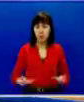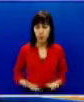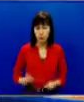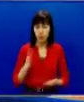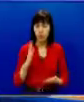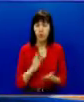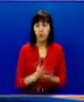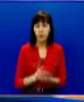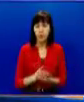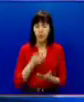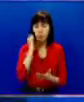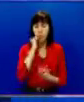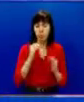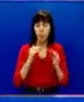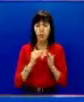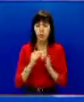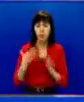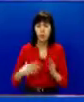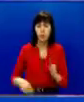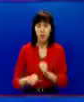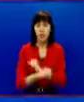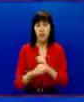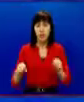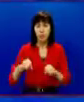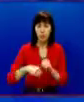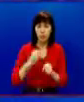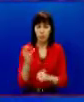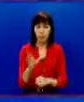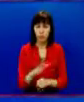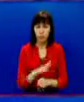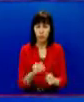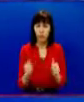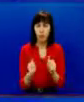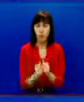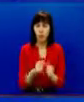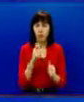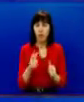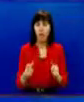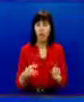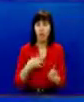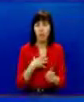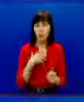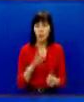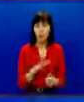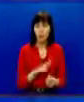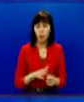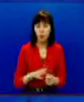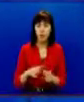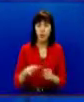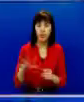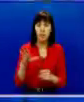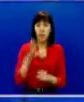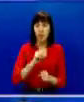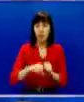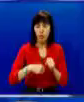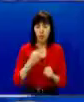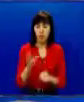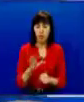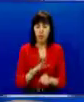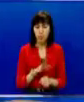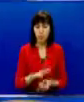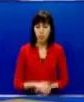жатқан. Ескі үй шыдас бермей жермен жексен болғанда көршілердің де зәре құты қашты. Аспан айналып жерге түскендей күй